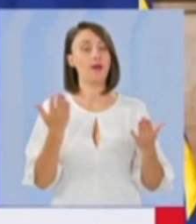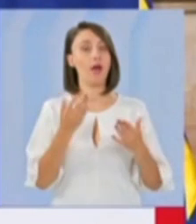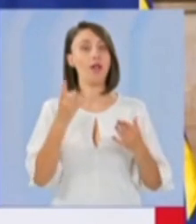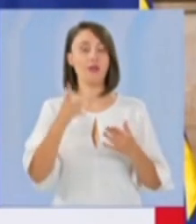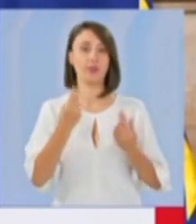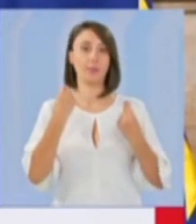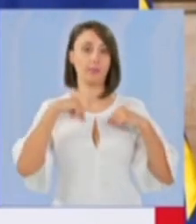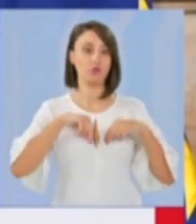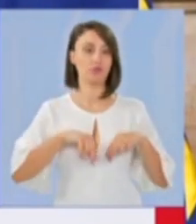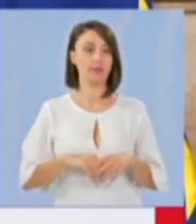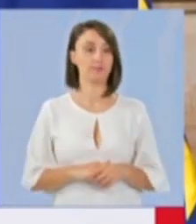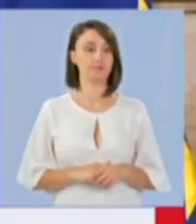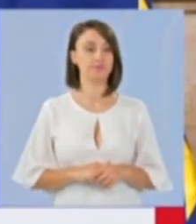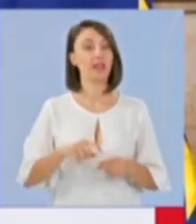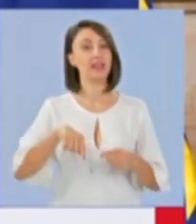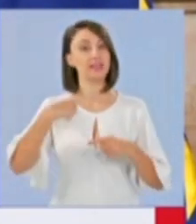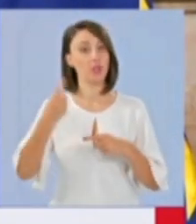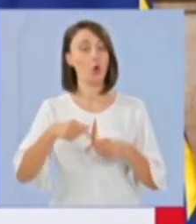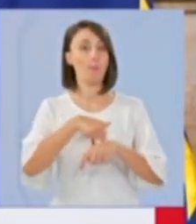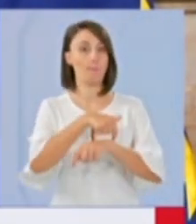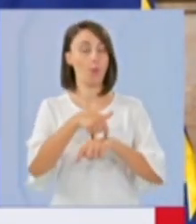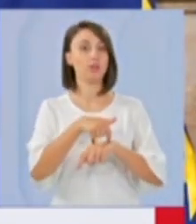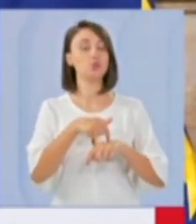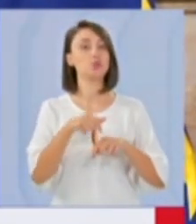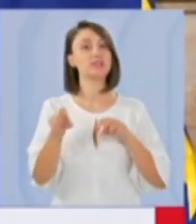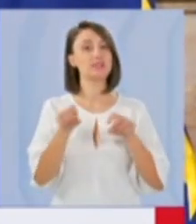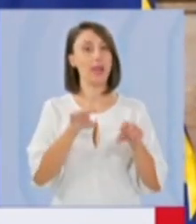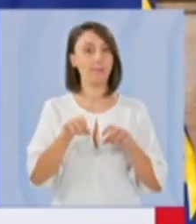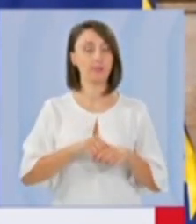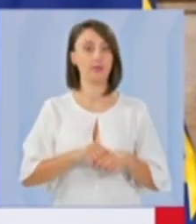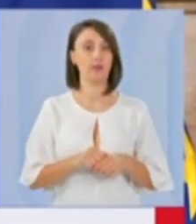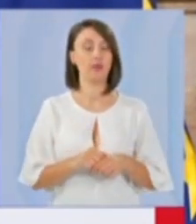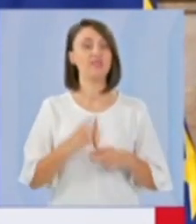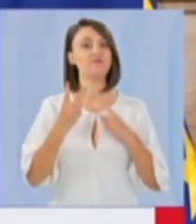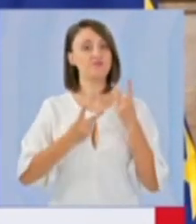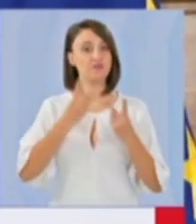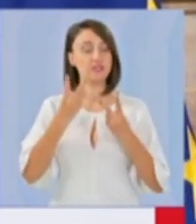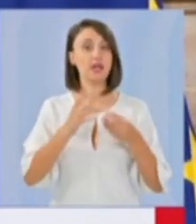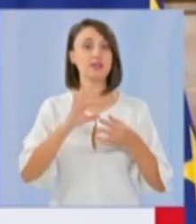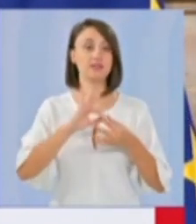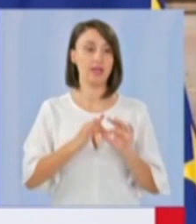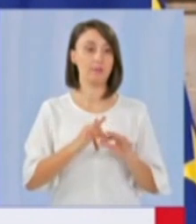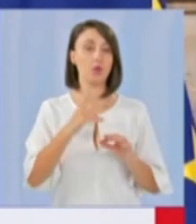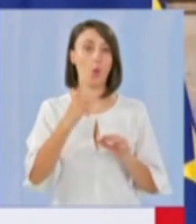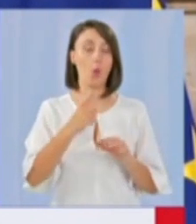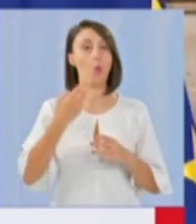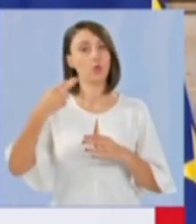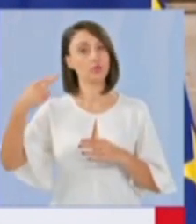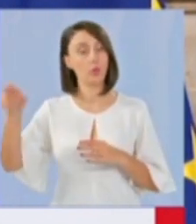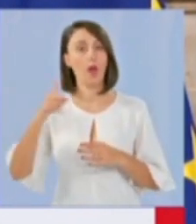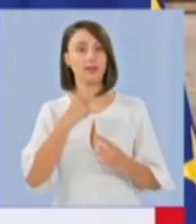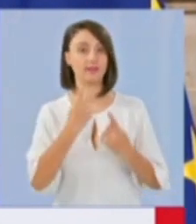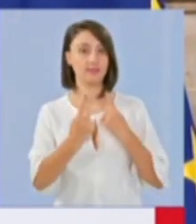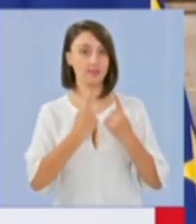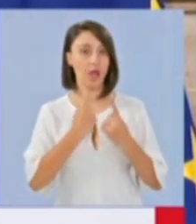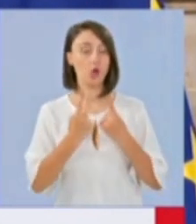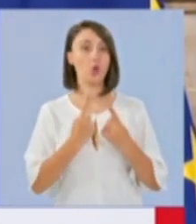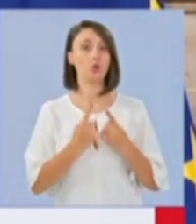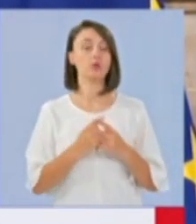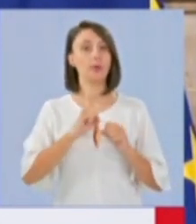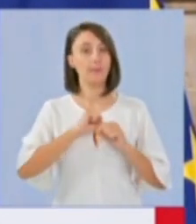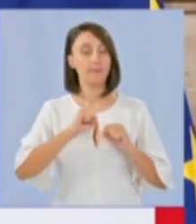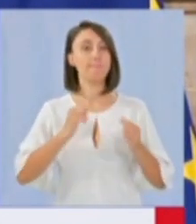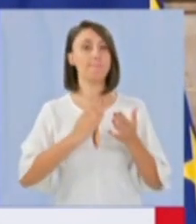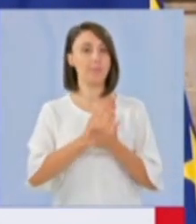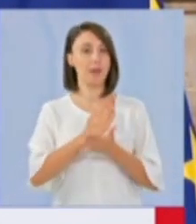Kaljulaid. Dincolo de momentul simbolic, vizita reprezintă o continuare a dialogului